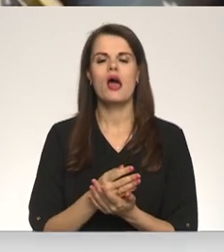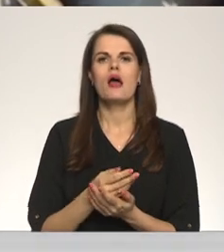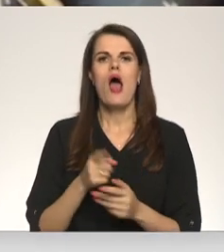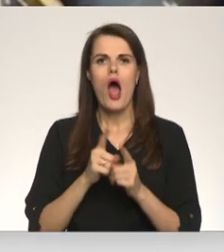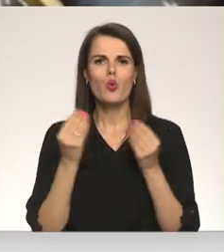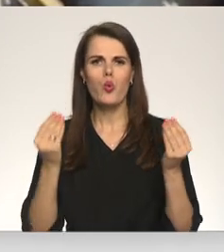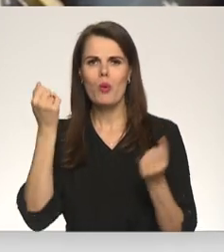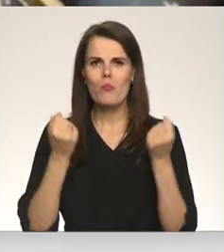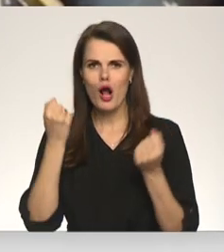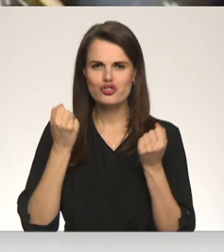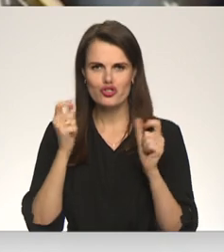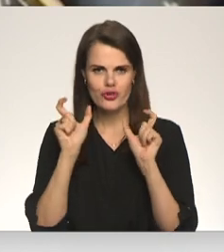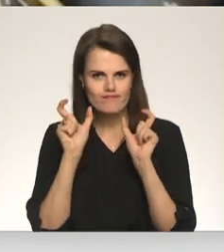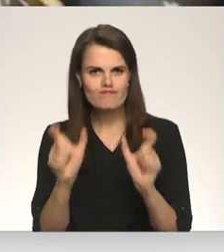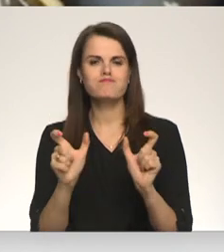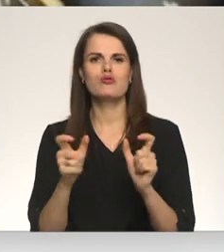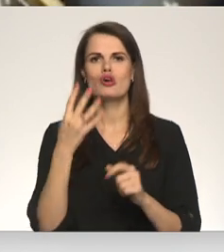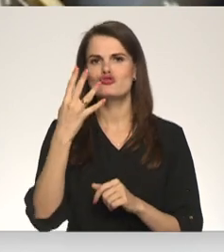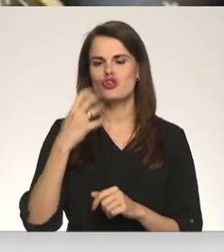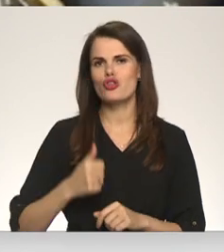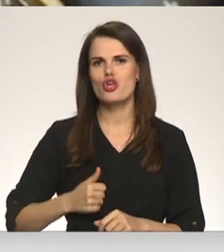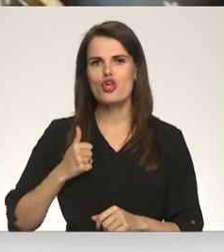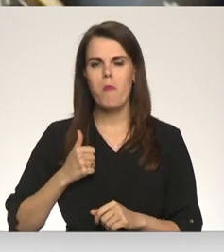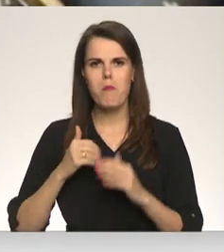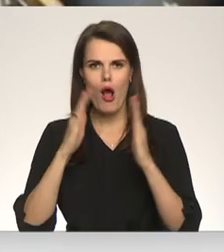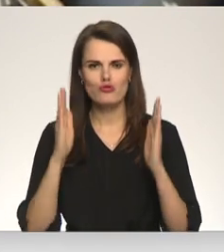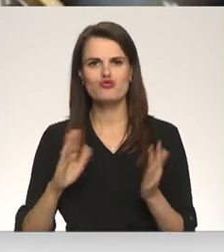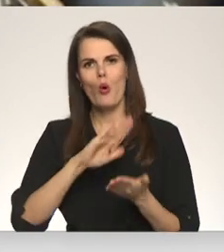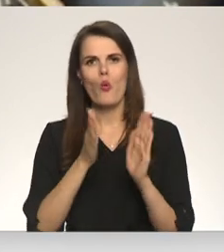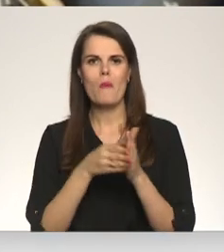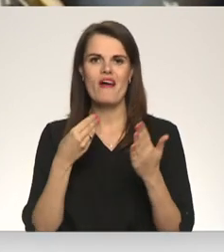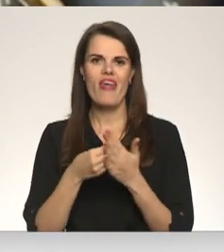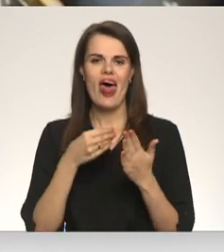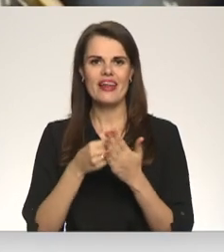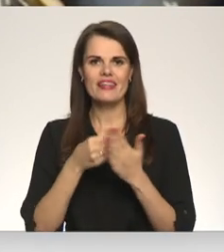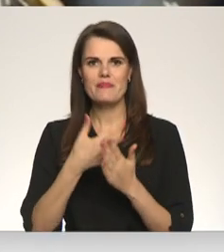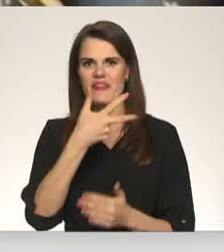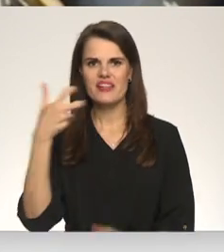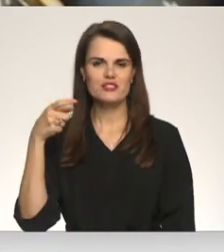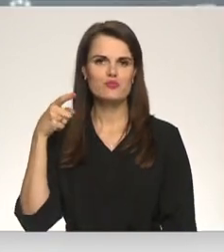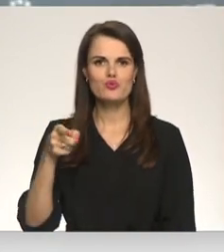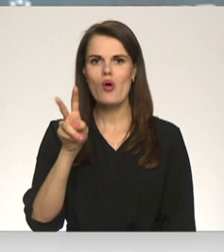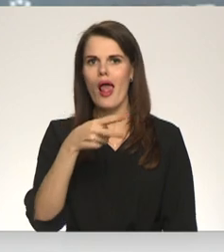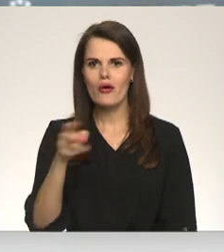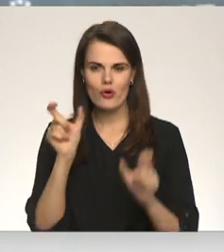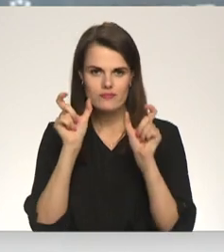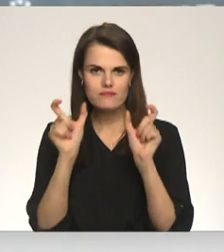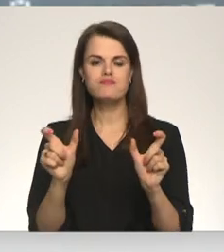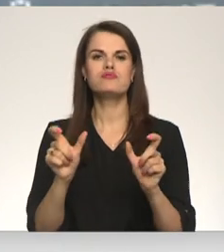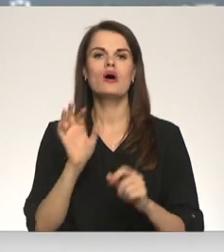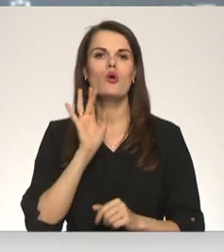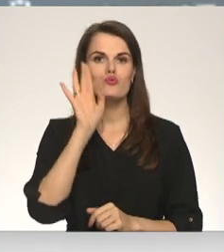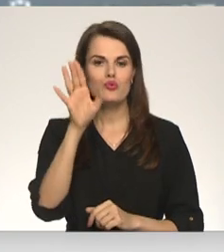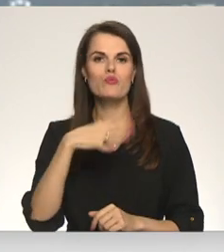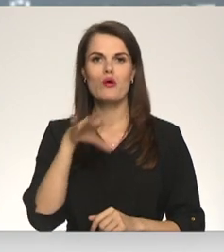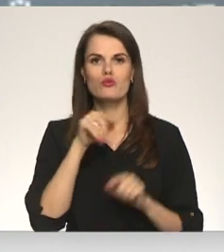transportlīdzekļiem, 4 nekustamajiem īpašumiem, kuru kopējā vērtība ir vairāk nekā 300 tūkstoši eiro. Turpmāk mums